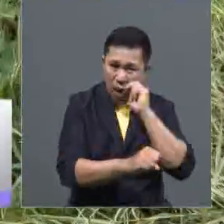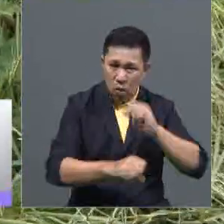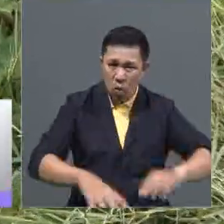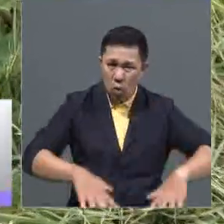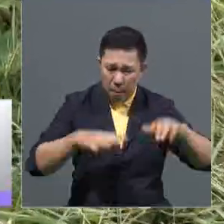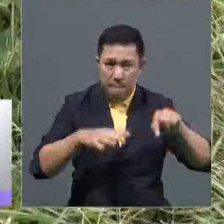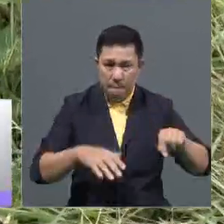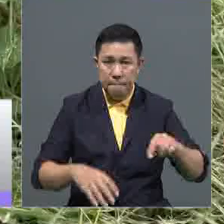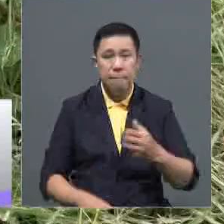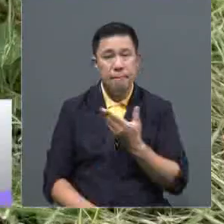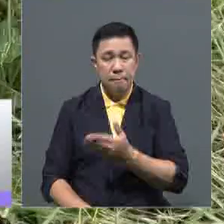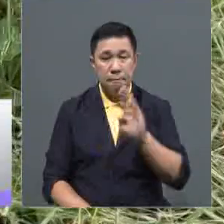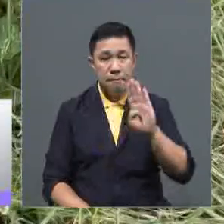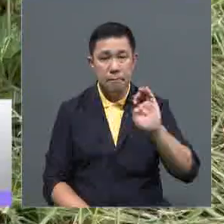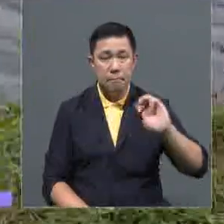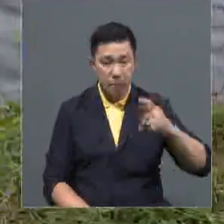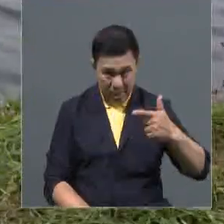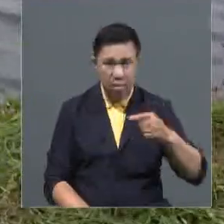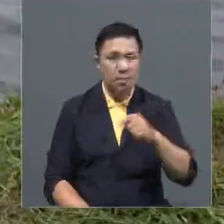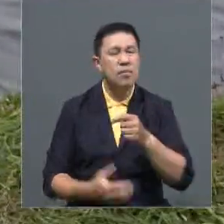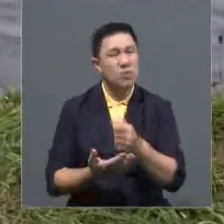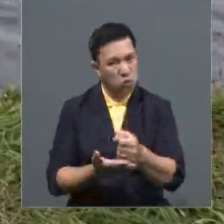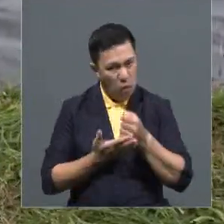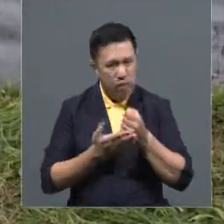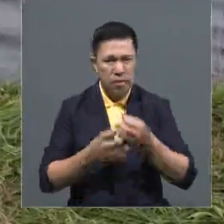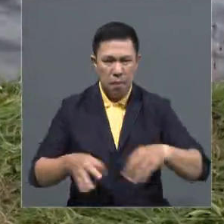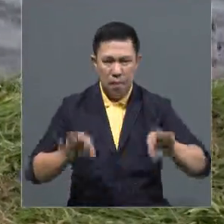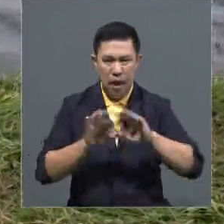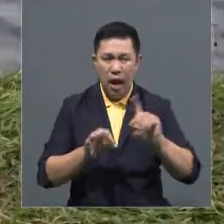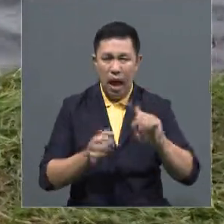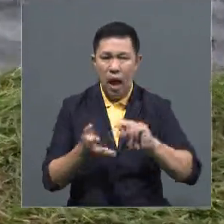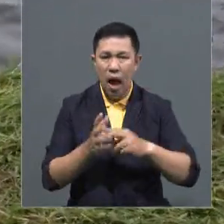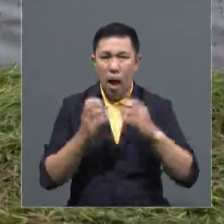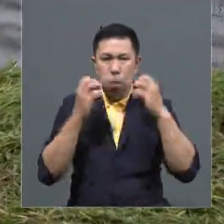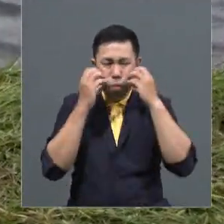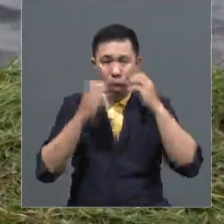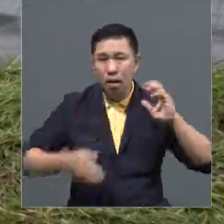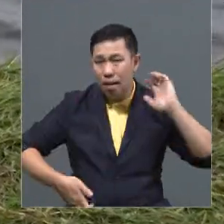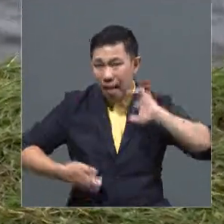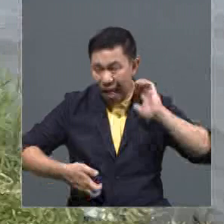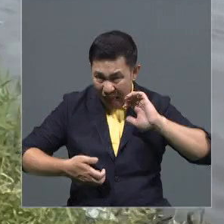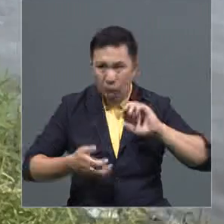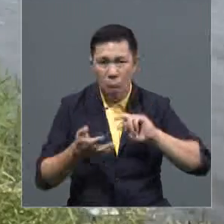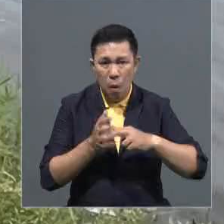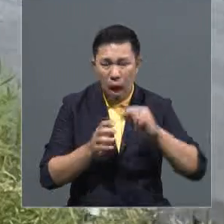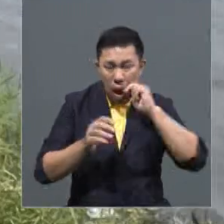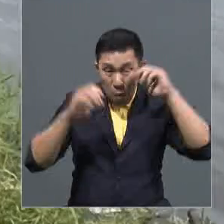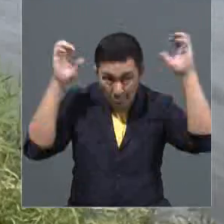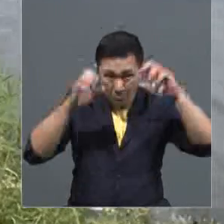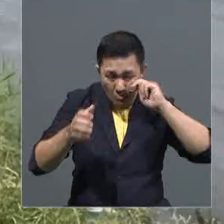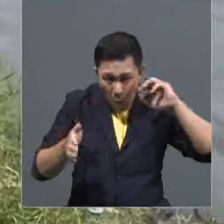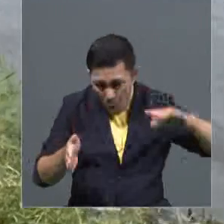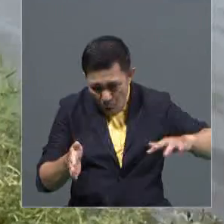บึงหนองโคตที่เราพาไปดูเนี่ยมีความสำคัญมากๆคุณผู้ชมเพราะตรงเนี้ยเป็นแก้มลิงขนาดใหญ่ที่ใช้รับน้ำเพื่อไม่ให้น้ำเนี่ย